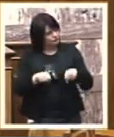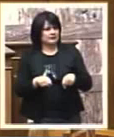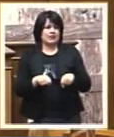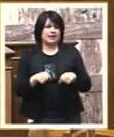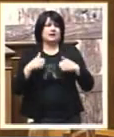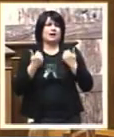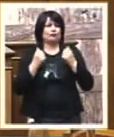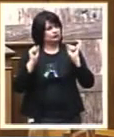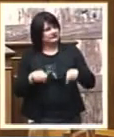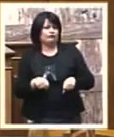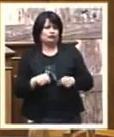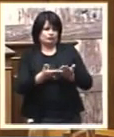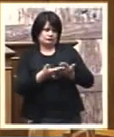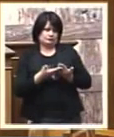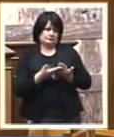πλειοψηφία των νέων.